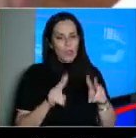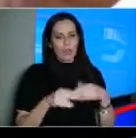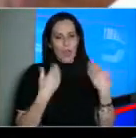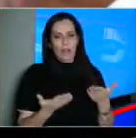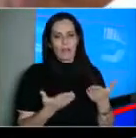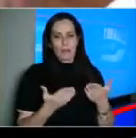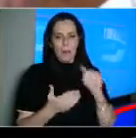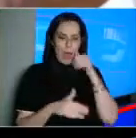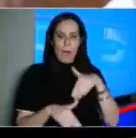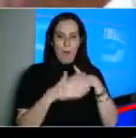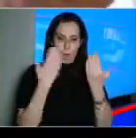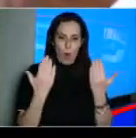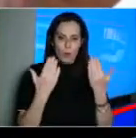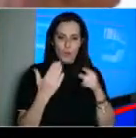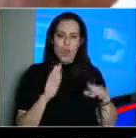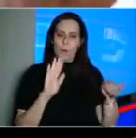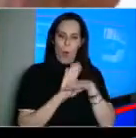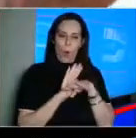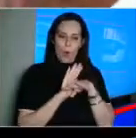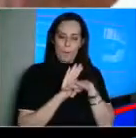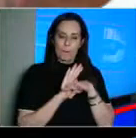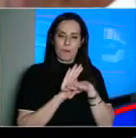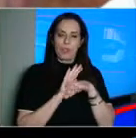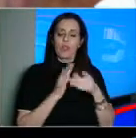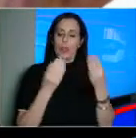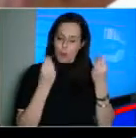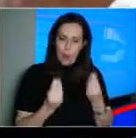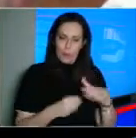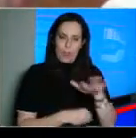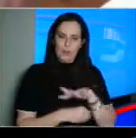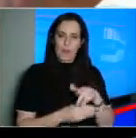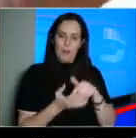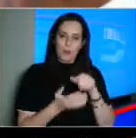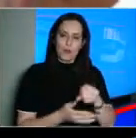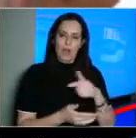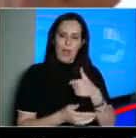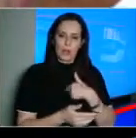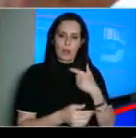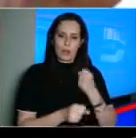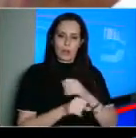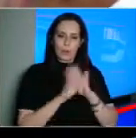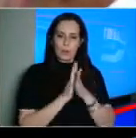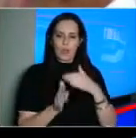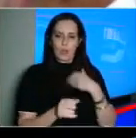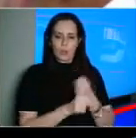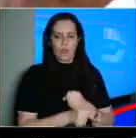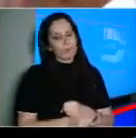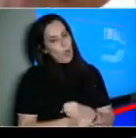לתת אותם מחר בבוקר, שהם חוקיים, שהם ידידותיים, ובשביל זה אנחנו עושים את מה שאנחנו